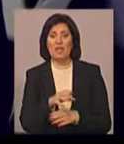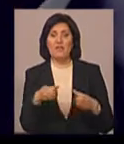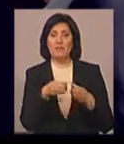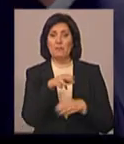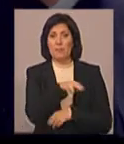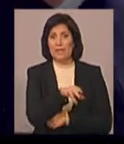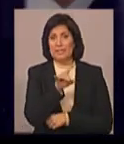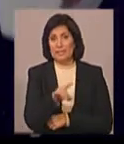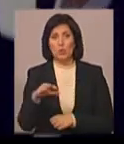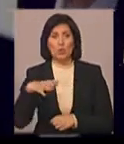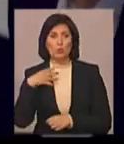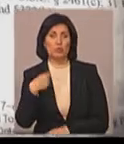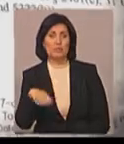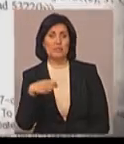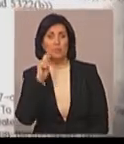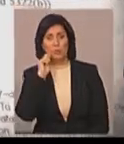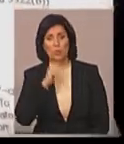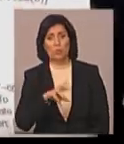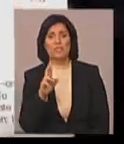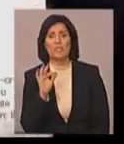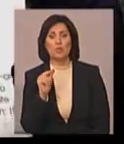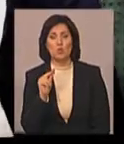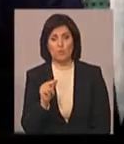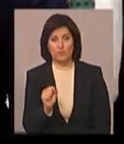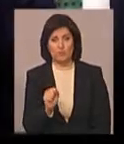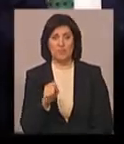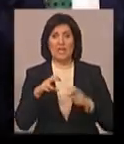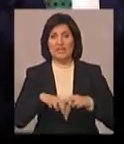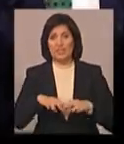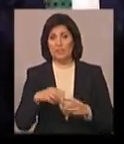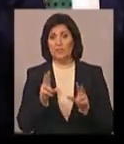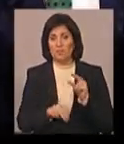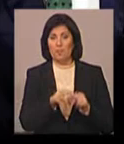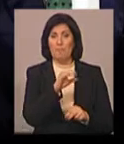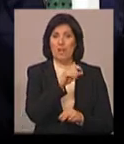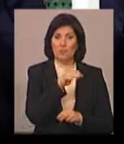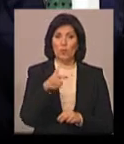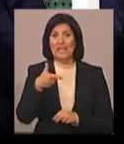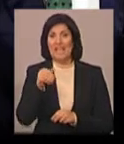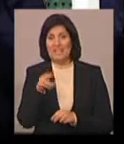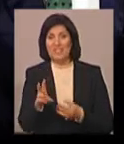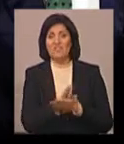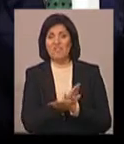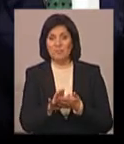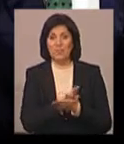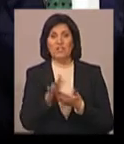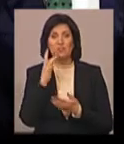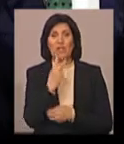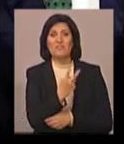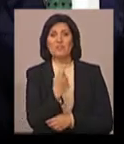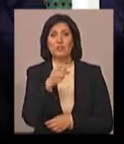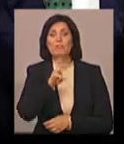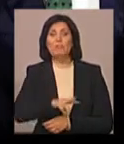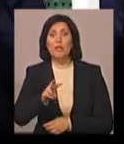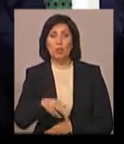партії регіонів і колишнього президента України Віктора Януковича. Слідчі вважають, Манафорт і Гейтс відмили у США понад 21